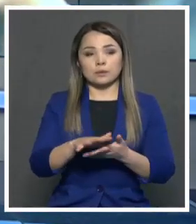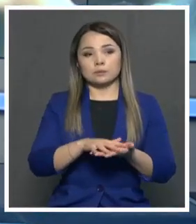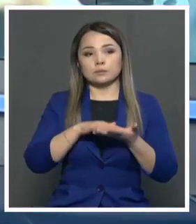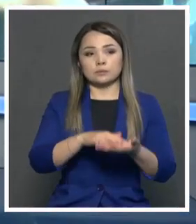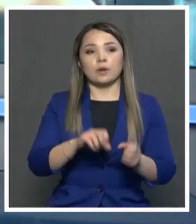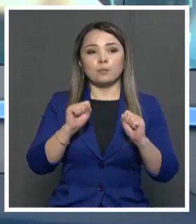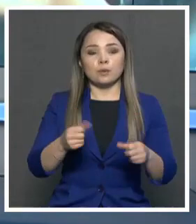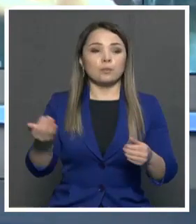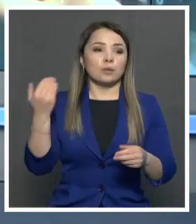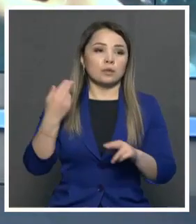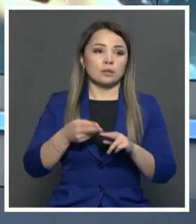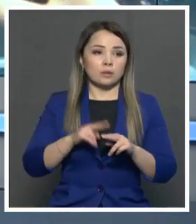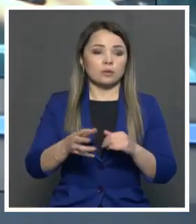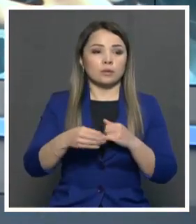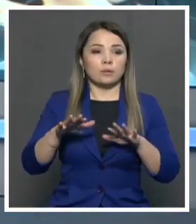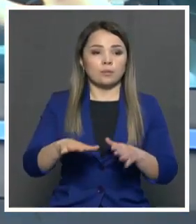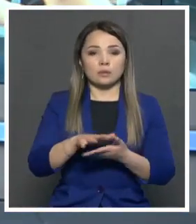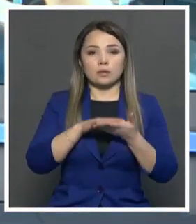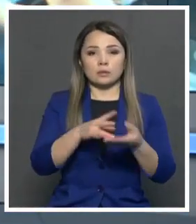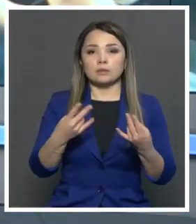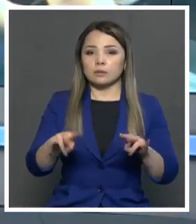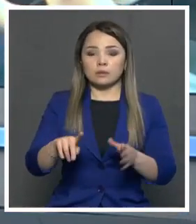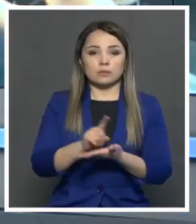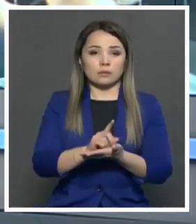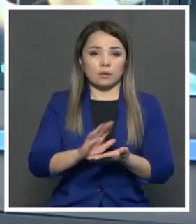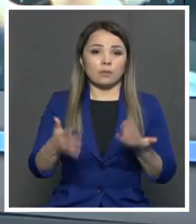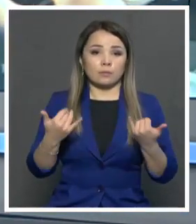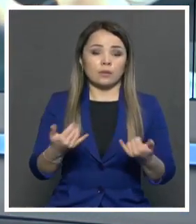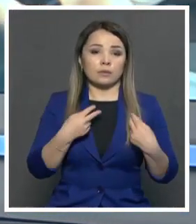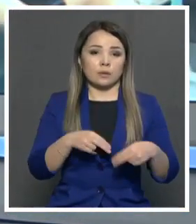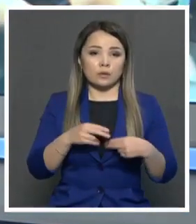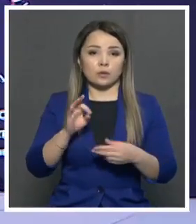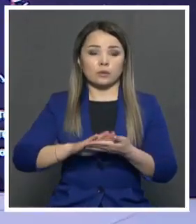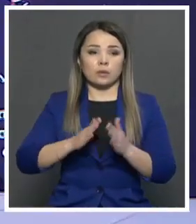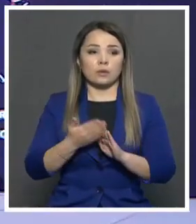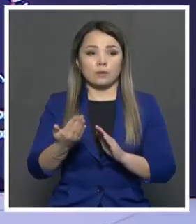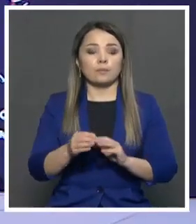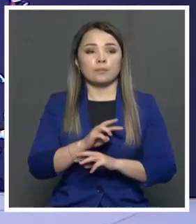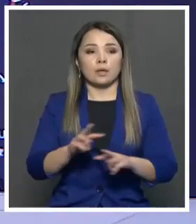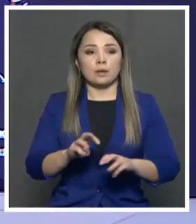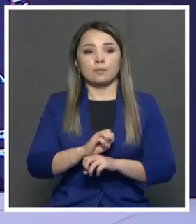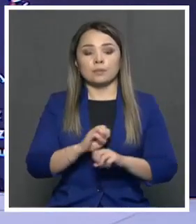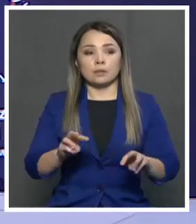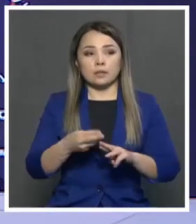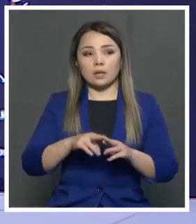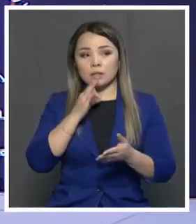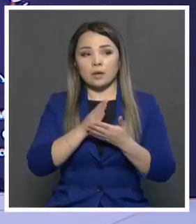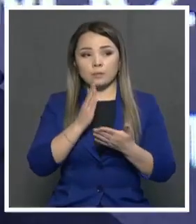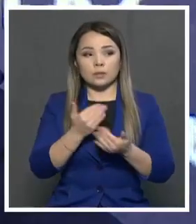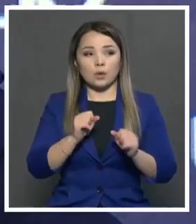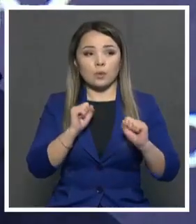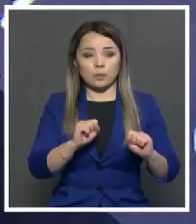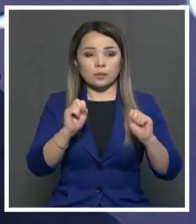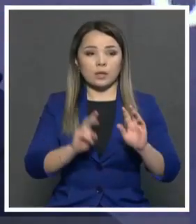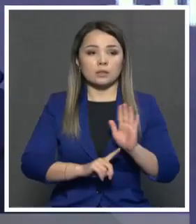алады. Яғни бұрынғыдай тұрғылықты жерінен ғана өтініш жазу міндет емес. Еңбек және халықты әлеуметтік қорғау министрлігі бұл қызметтің сәуірден бастап іске